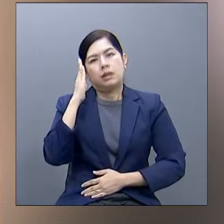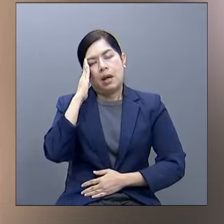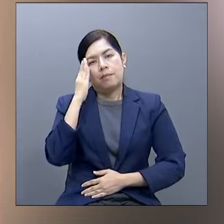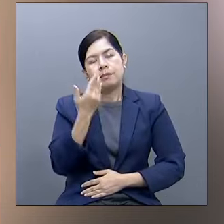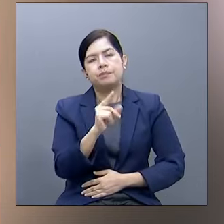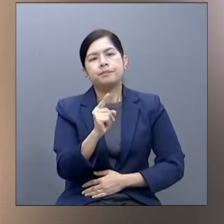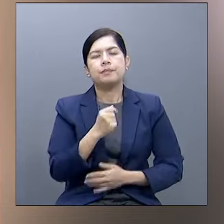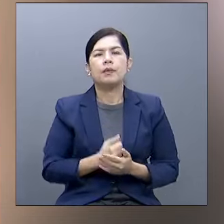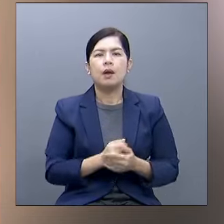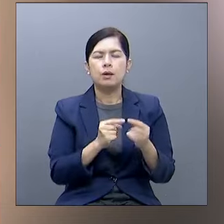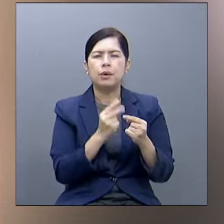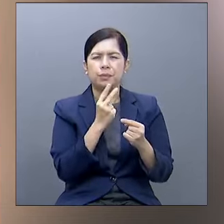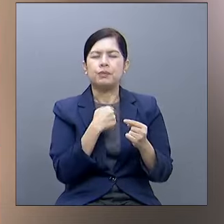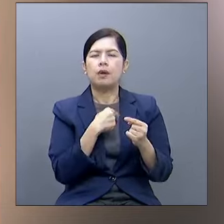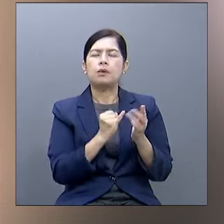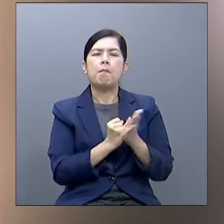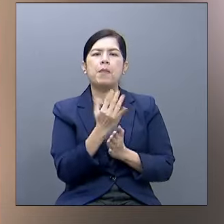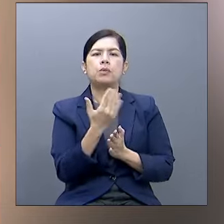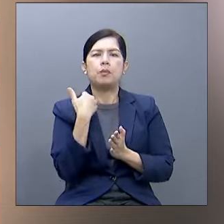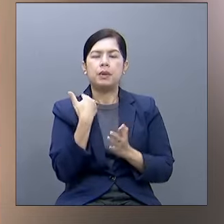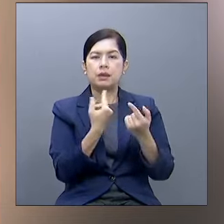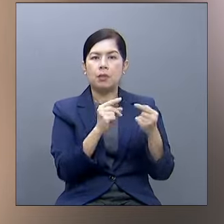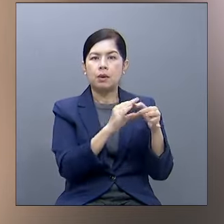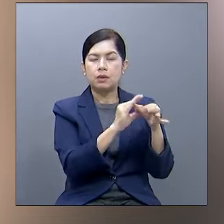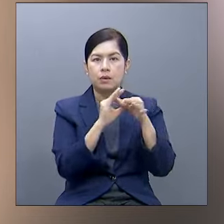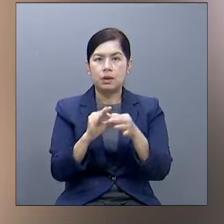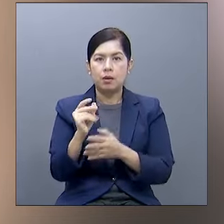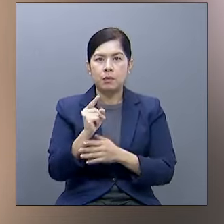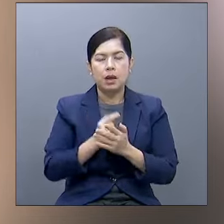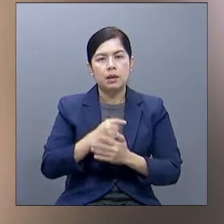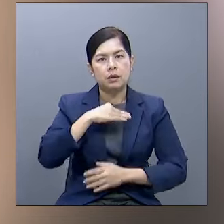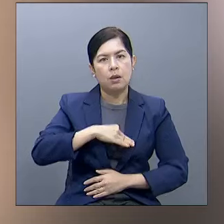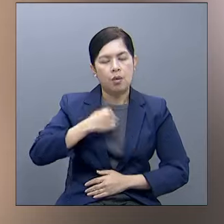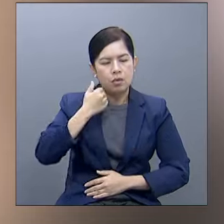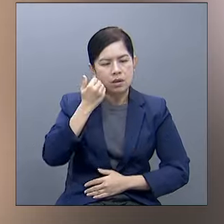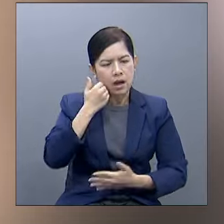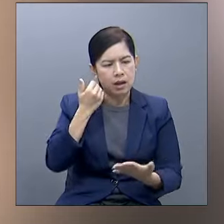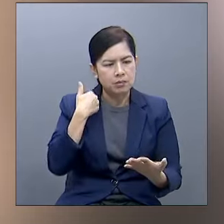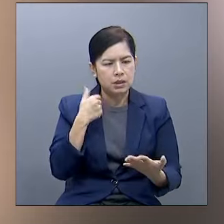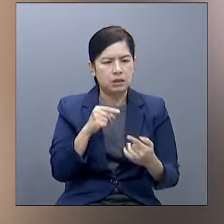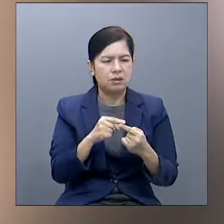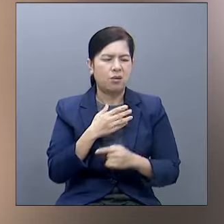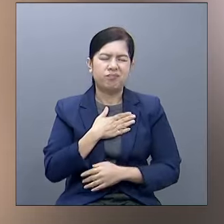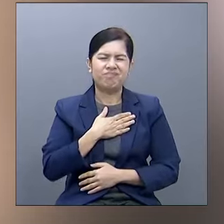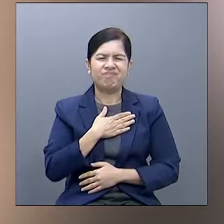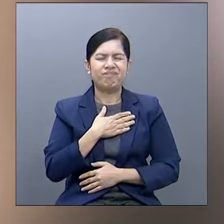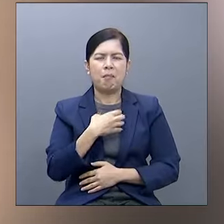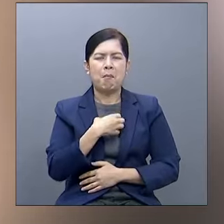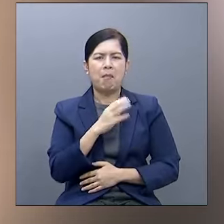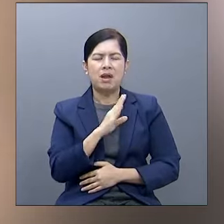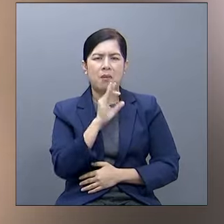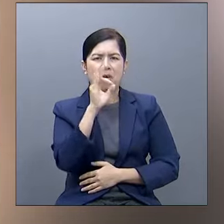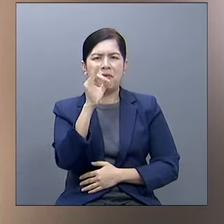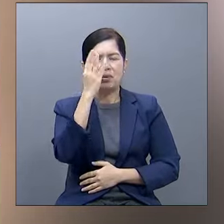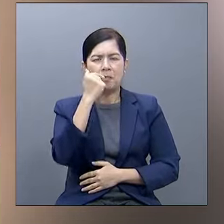ยมันเป็นสิ่งที่ไม่ถูกต้องตามกฎหมายแต่มันจะมีเรื่องของการอับอายบางคนเจอแต่แบบก็ไม่อยากจะไปแจ้งก็เลยไม่ให้เหตุผลว่าท